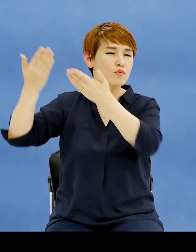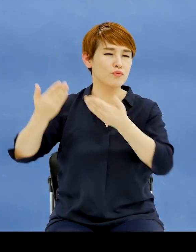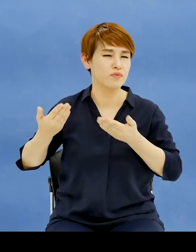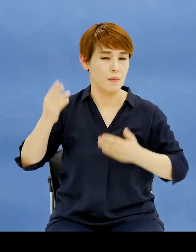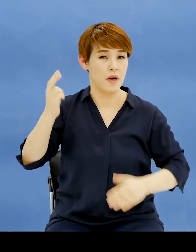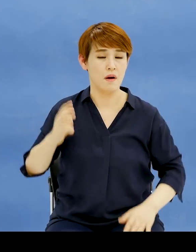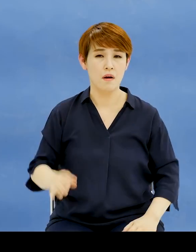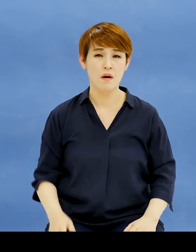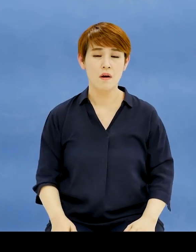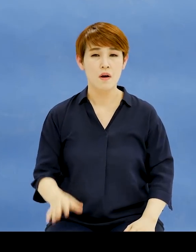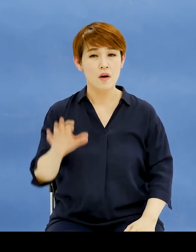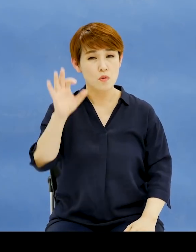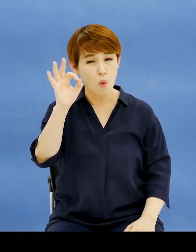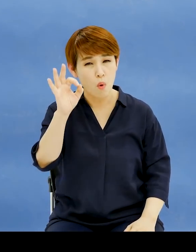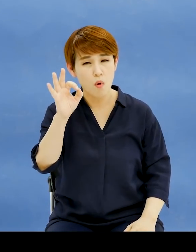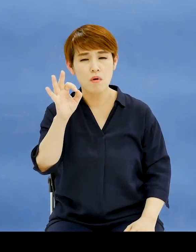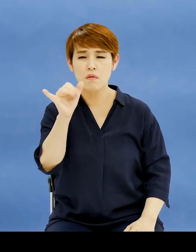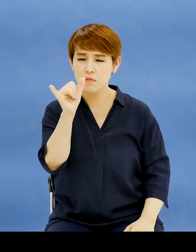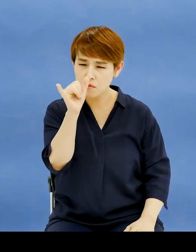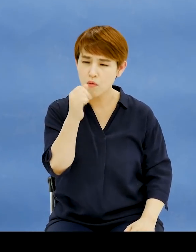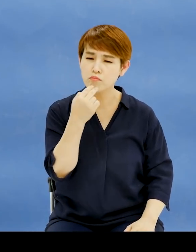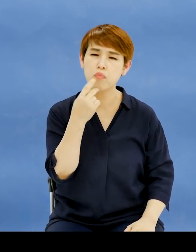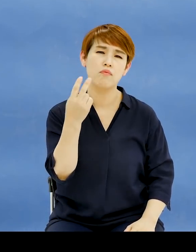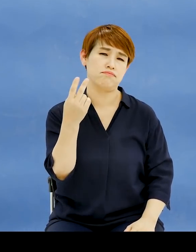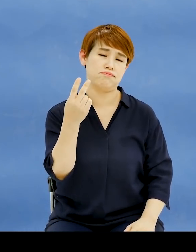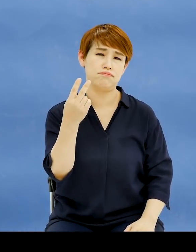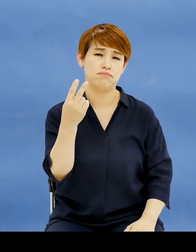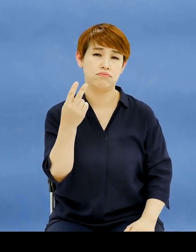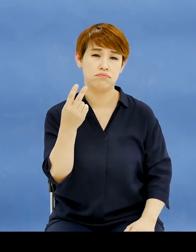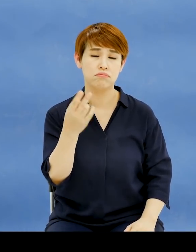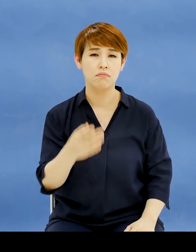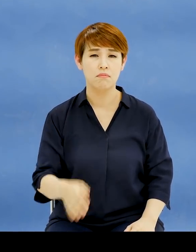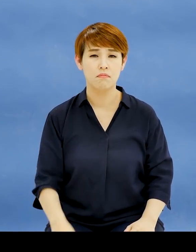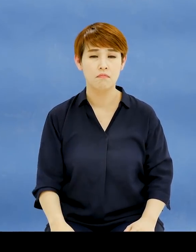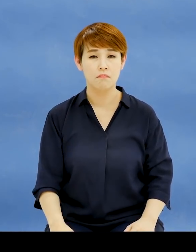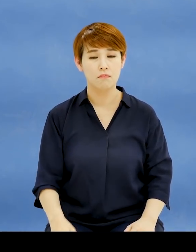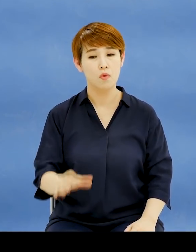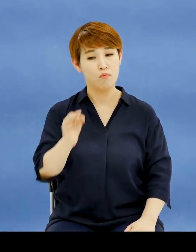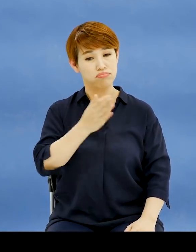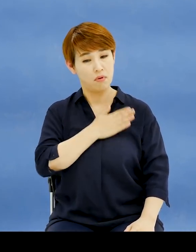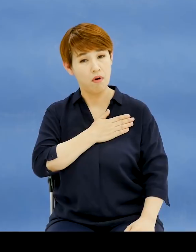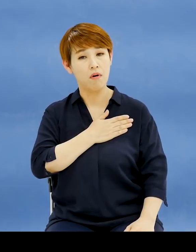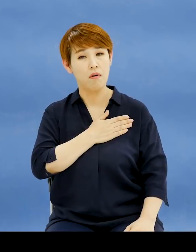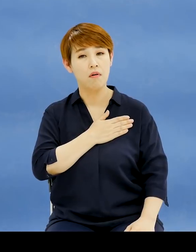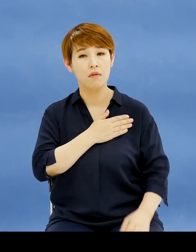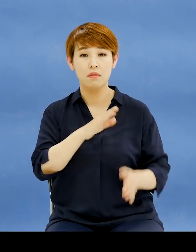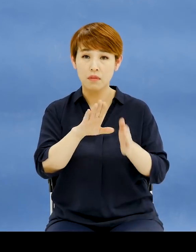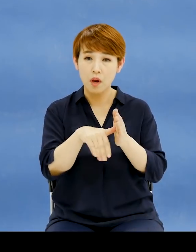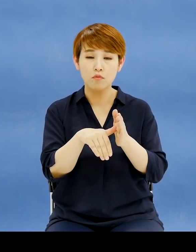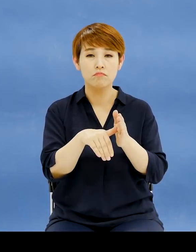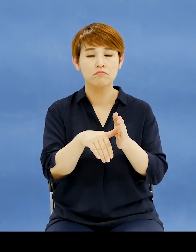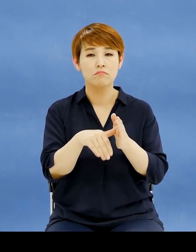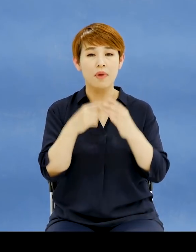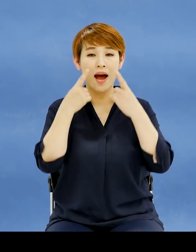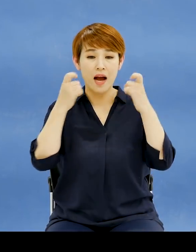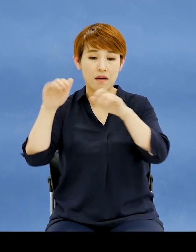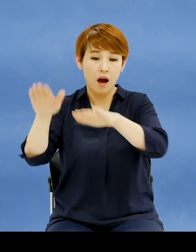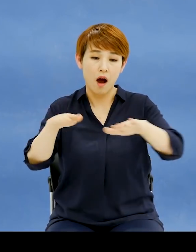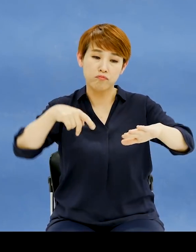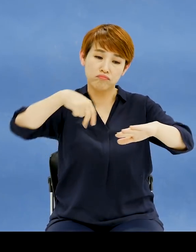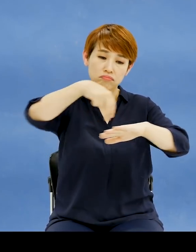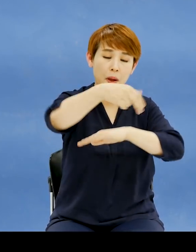네. 돈은 있을 수도 있고 없을 수도 있지. 내가 뭐 돈이 있어도 한강다리는 건널 수 있잖아. 네. 네. 그러면서